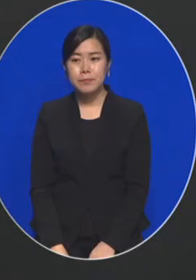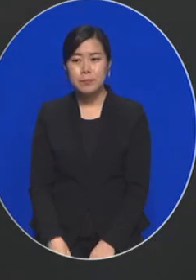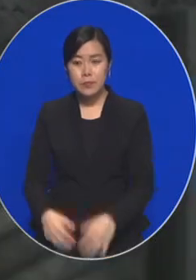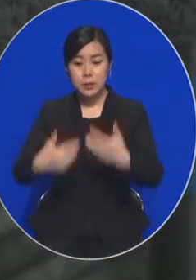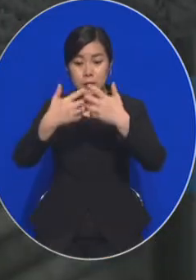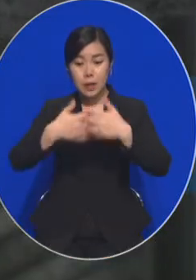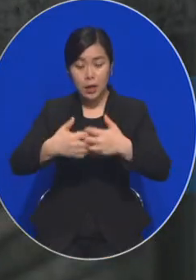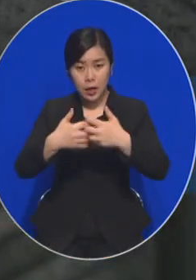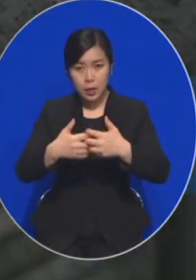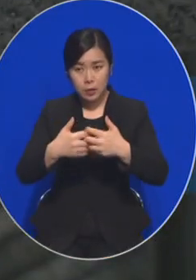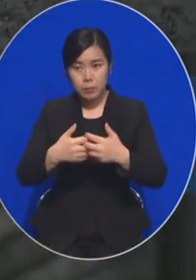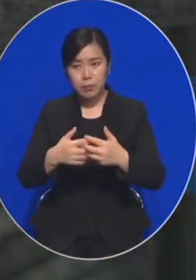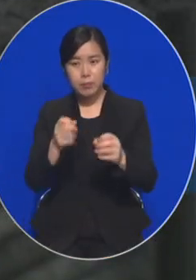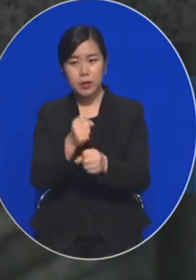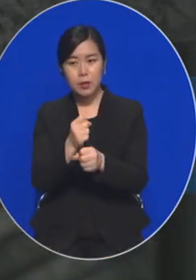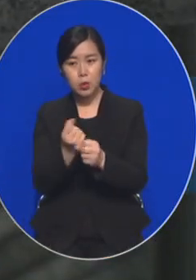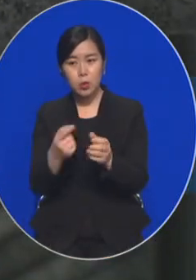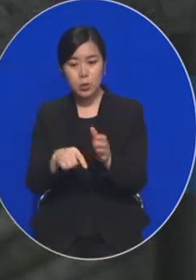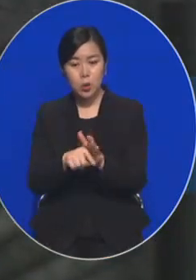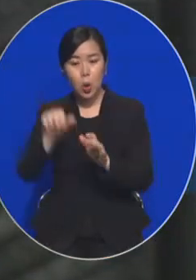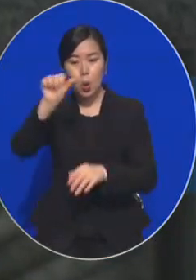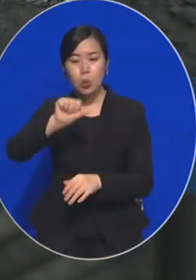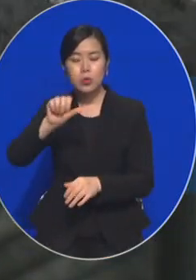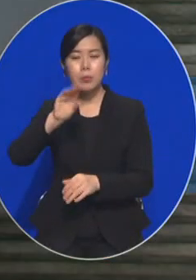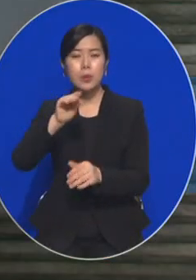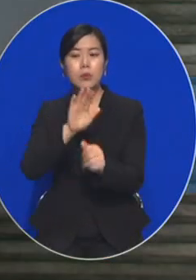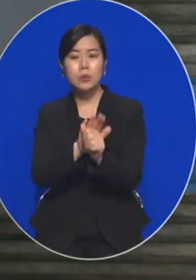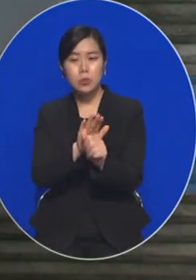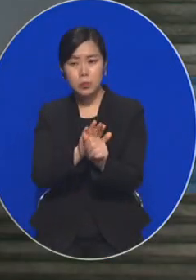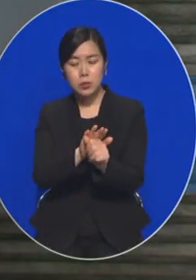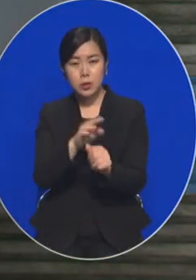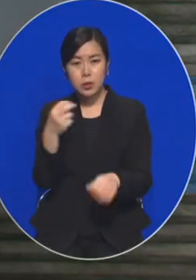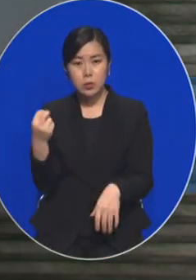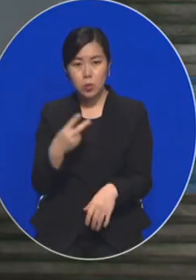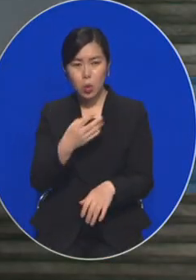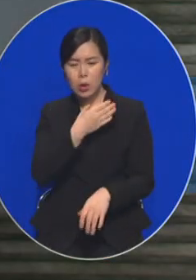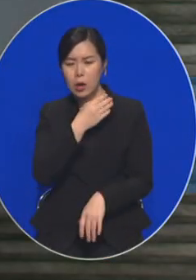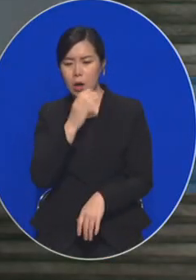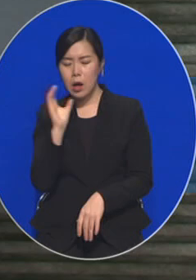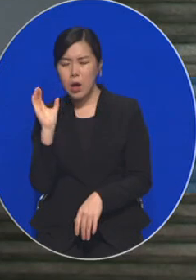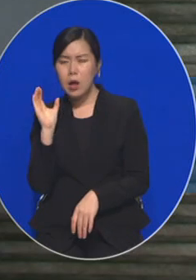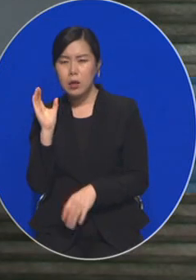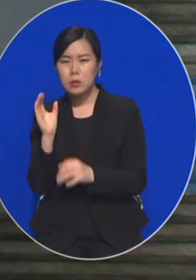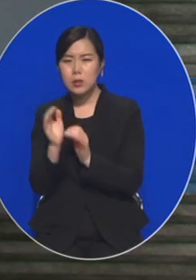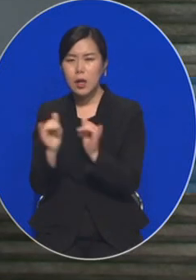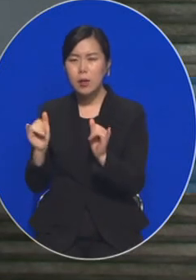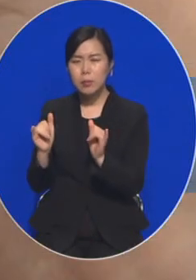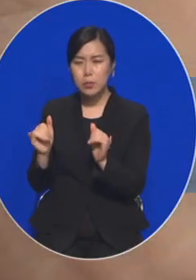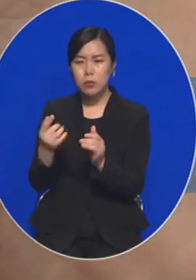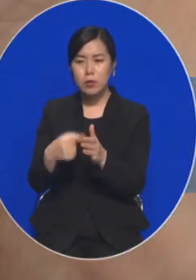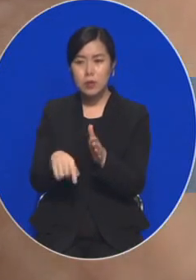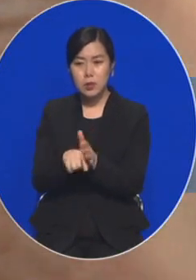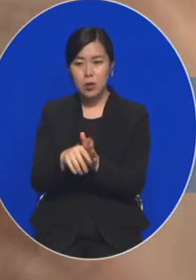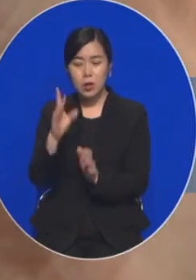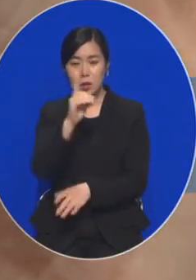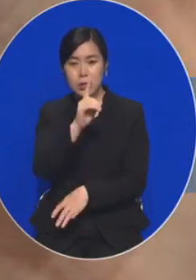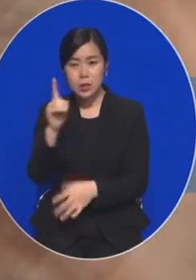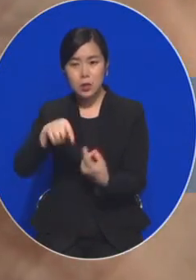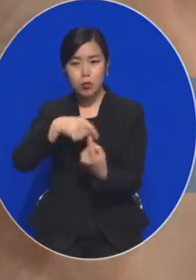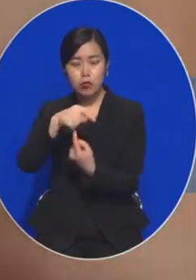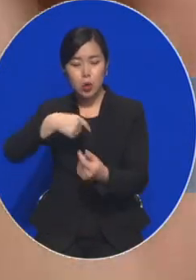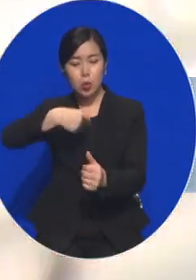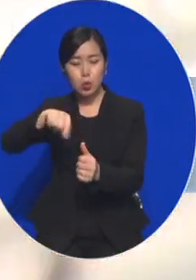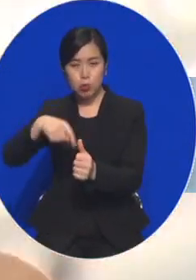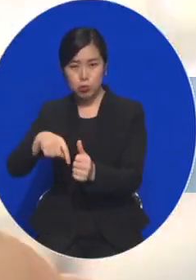시설 개선을 위해 최대 5천만 원까지 지원하고 상대적으로 고령인 동네 슈퍼 상인들을 위한 디지털 점포 운영